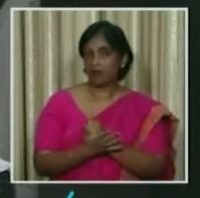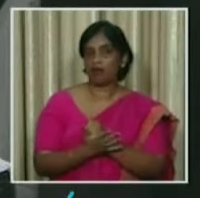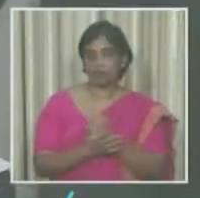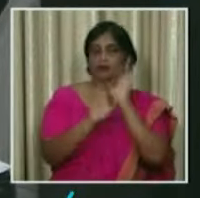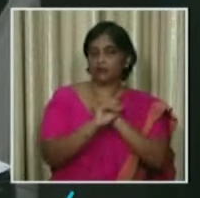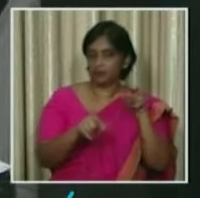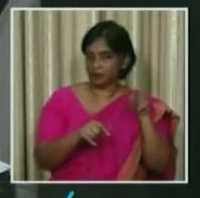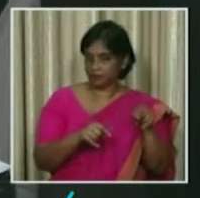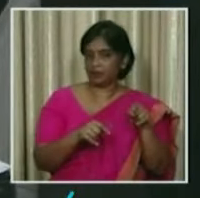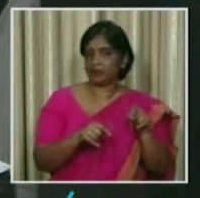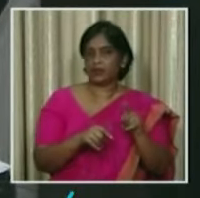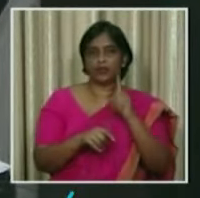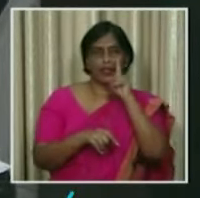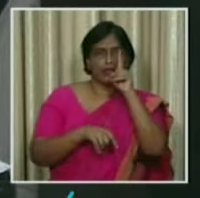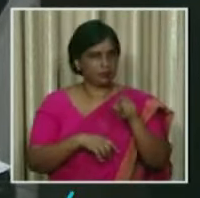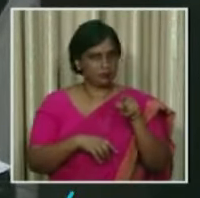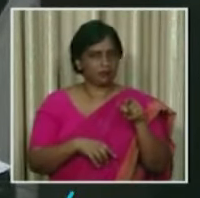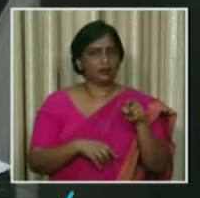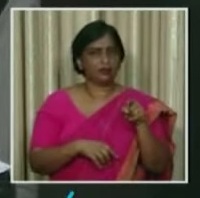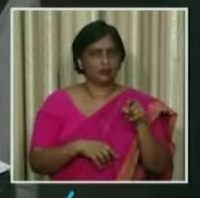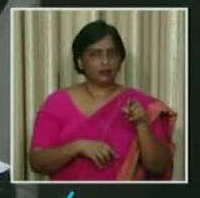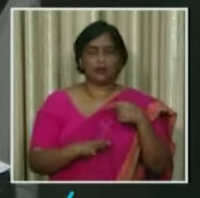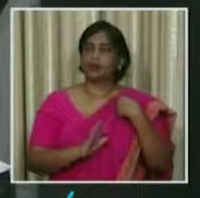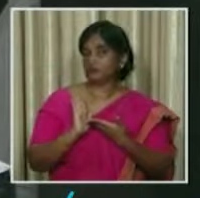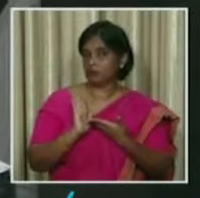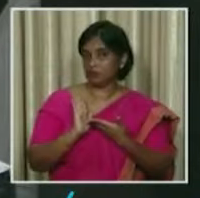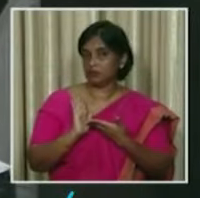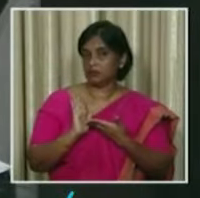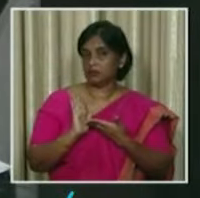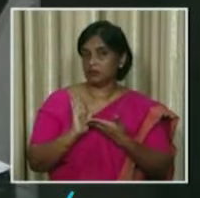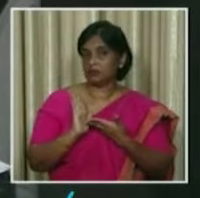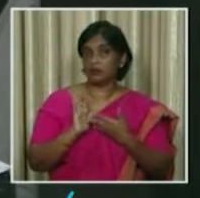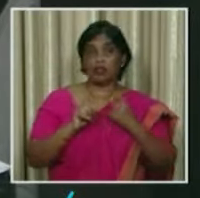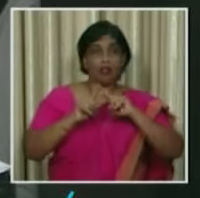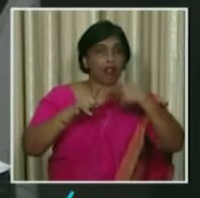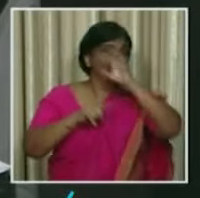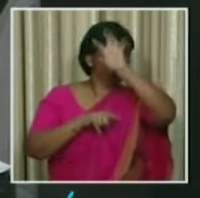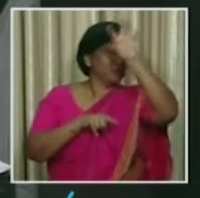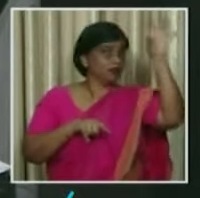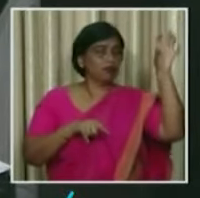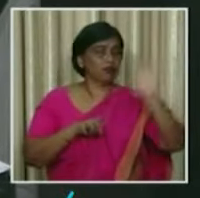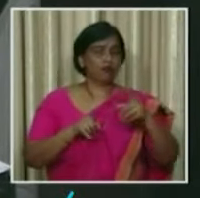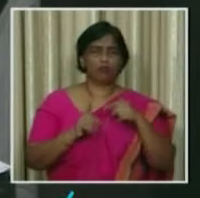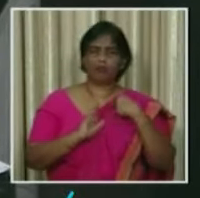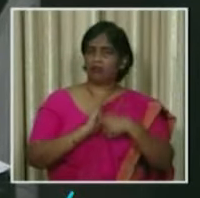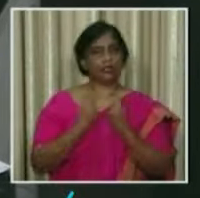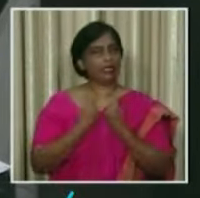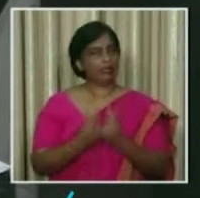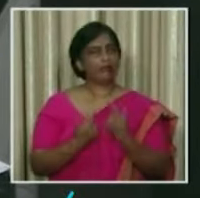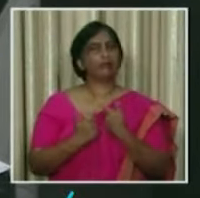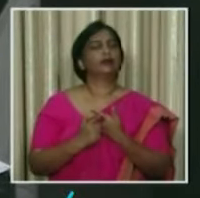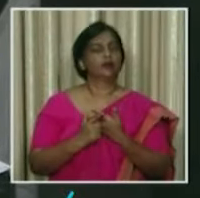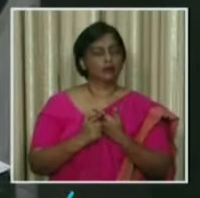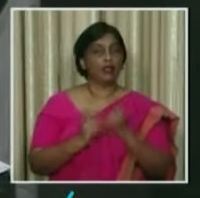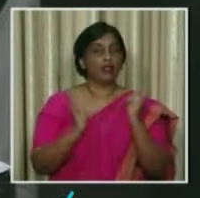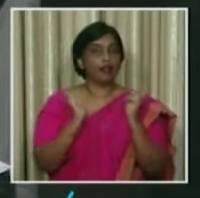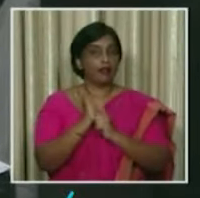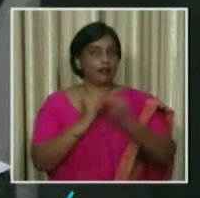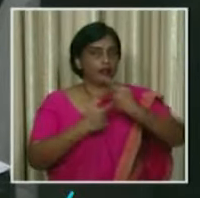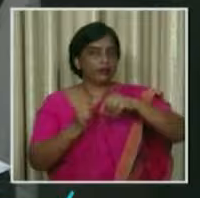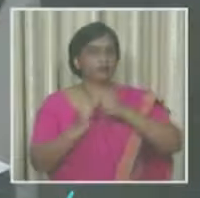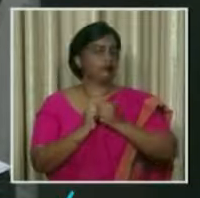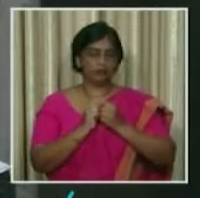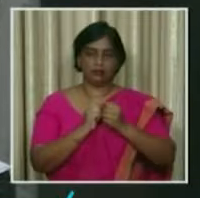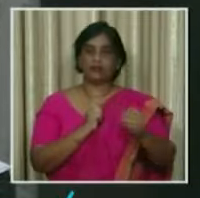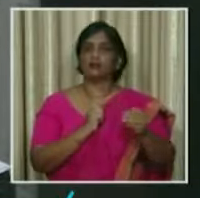කරගෙන තිබෙනවා. එක වෙලාවක ප්‍රකාශ කරා ලංකාව තමයි අනිත් රටවල් වලට වැඩි ඉතාමත්ම ඉක්මනින් ණය